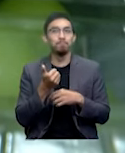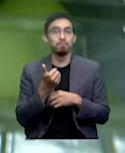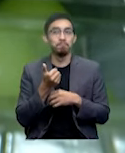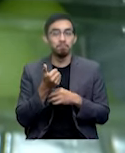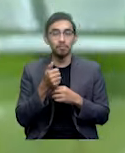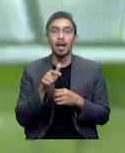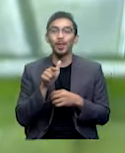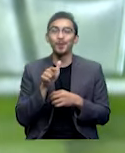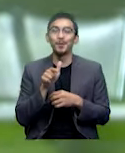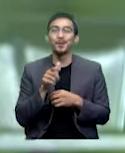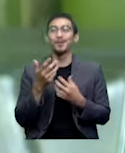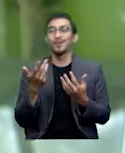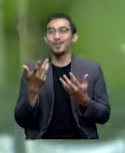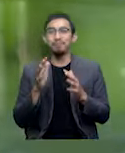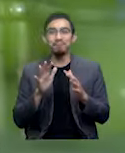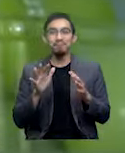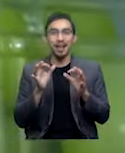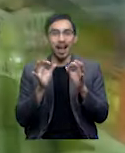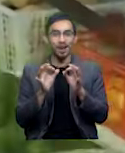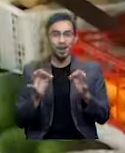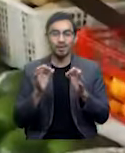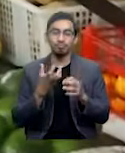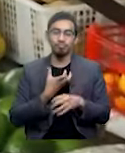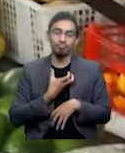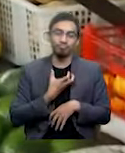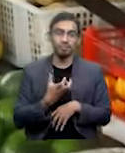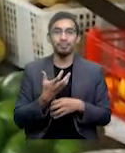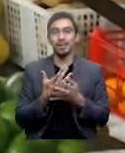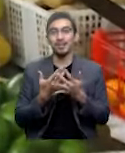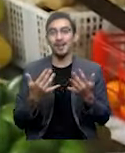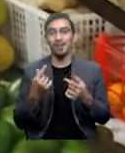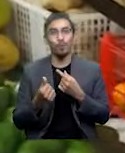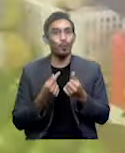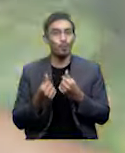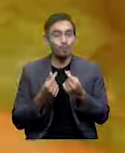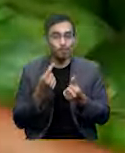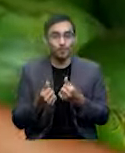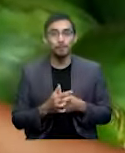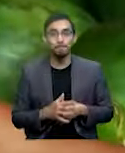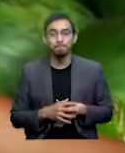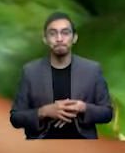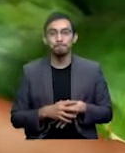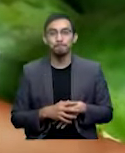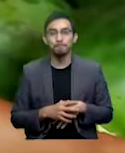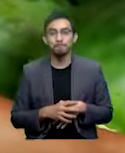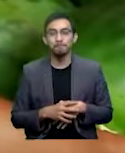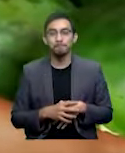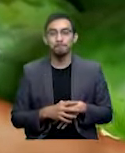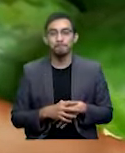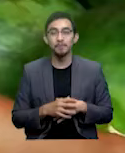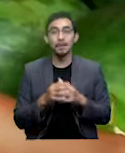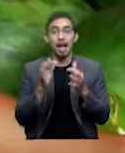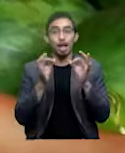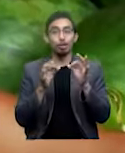alasan mengapa anggur Muscat menjadi salah satu yang diminati oleh masyarakat. Mas, anggur Muscat